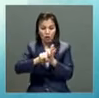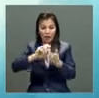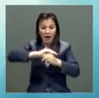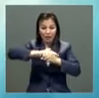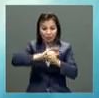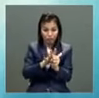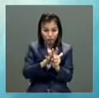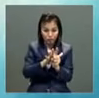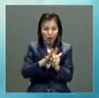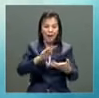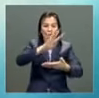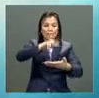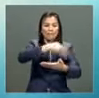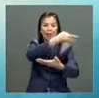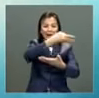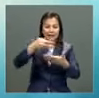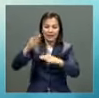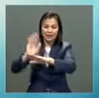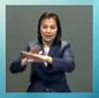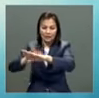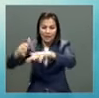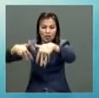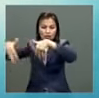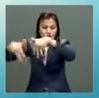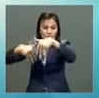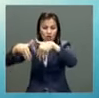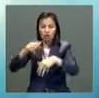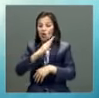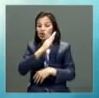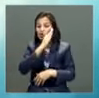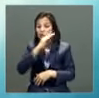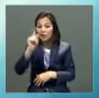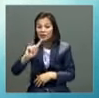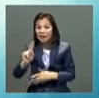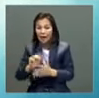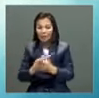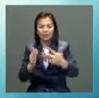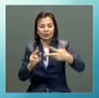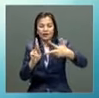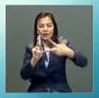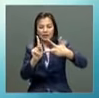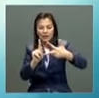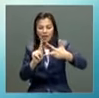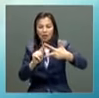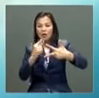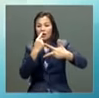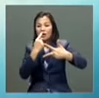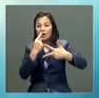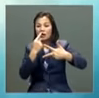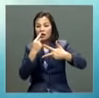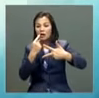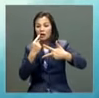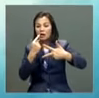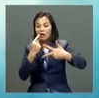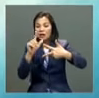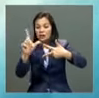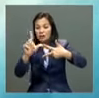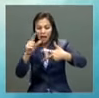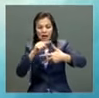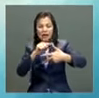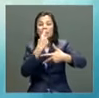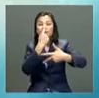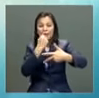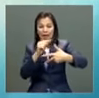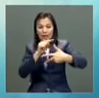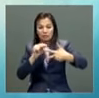ระบบแจ้งเตือนประชาชนผ่าน SMS ถ้าพื้นที่เสี่ยง3ระดับคือเขียวแดงเหลืองแดงนะครับมีผู้ติดเ